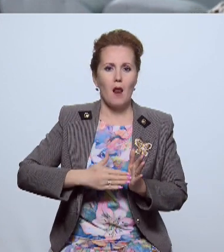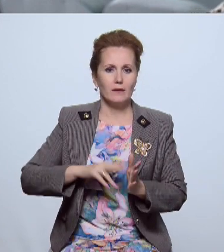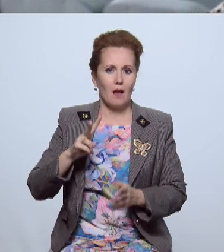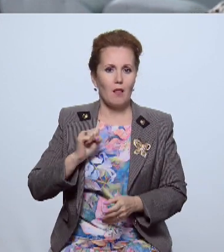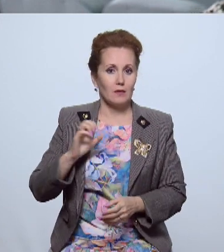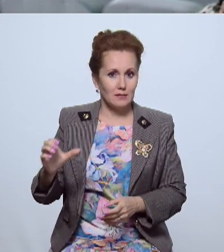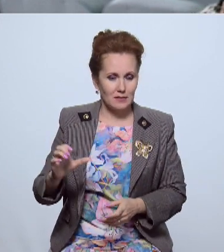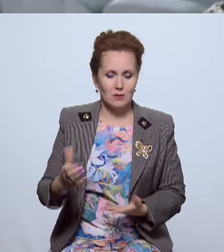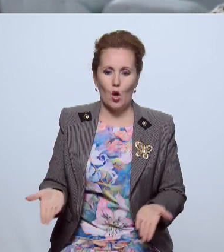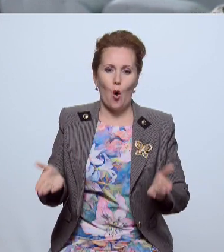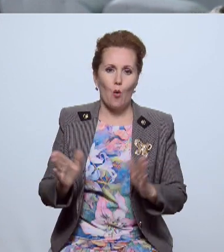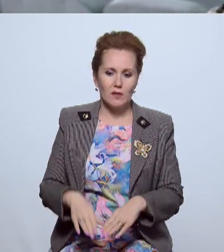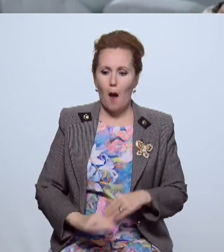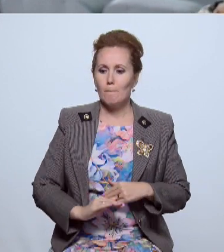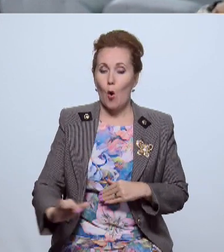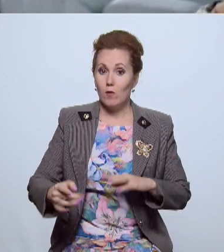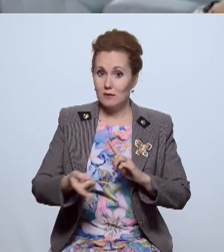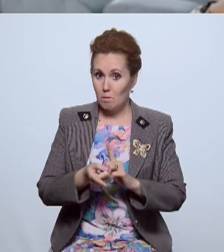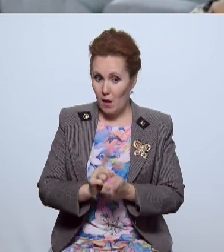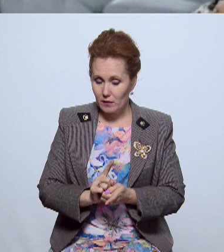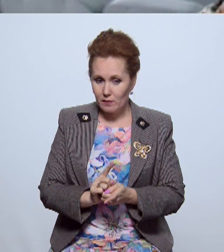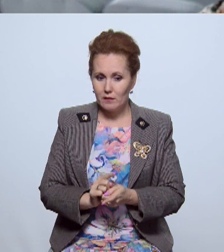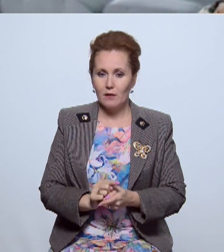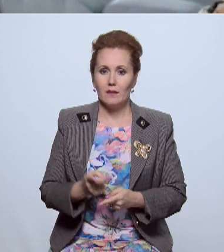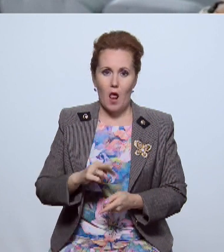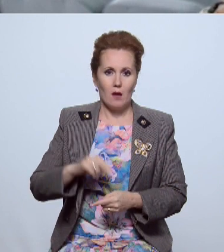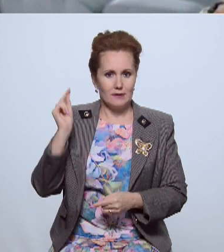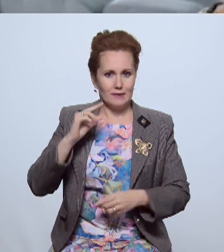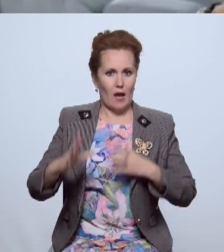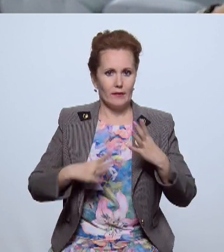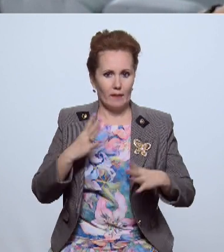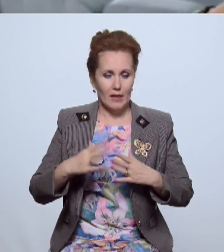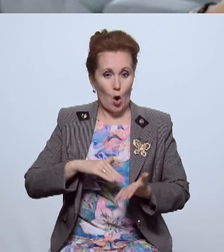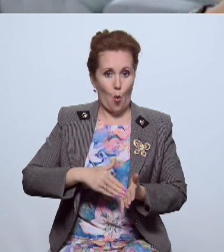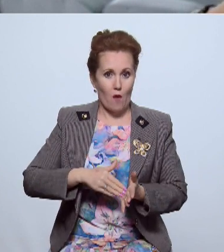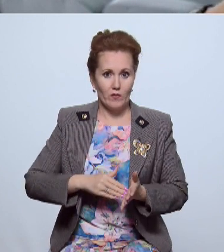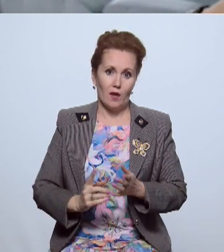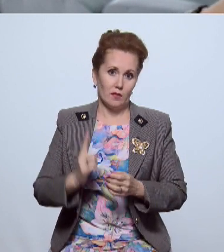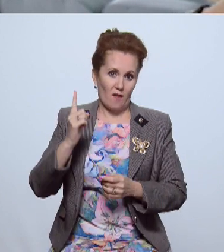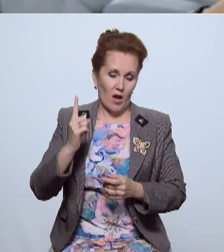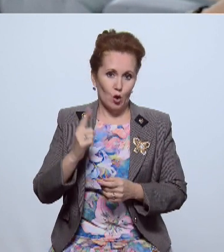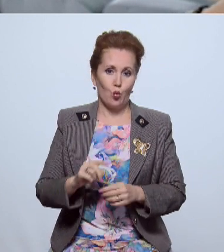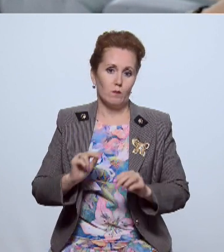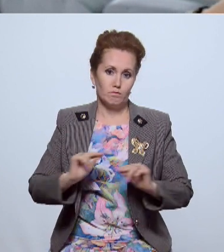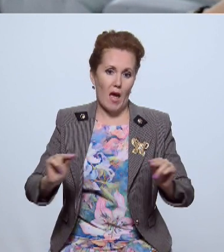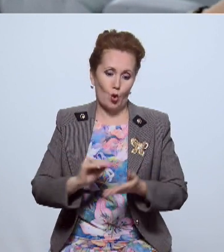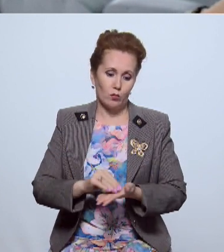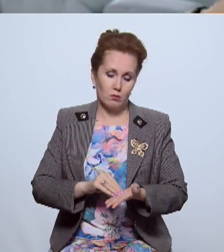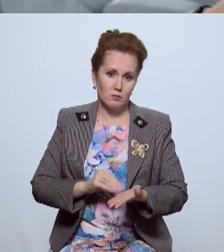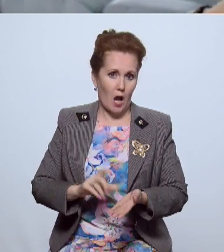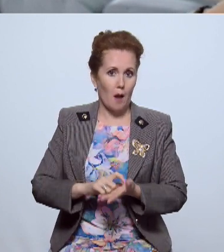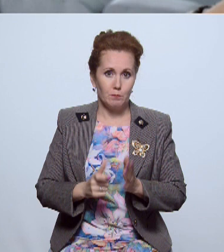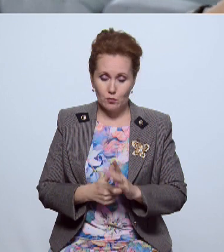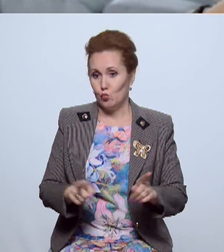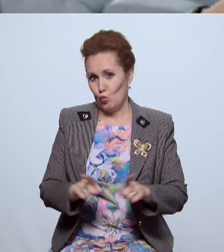нас осталось пол там заменить для занятий хореографией. И наверху у нас медкабинет сделали,